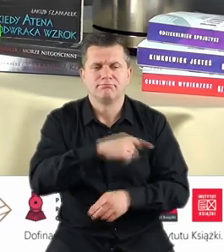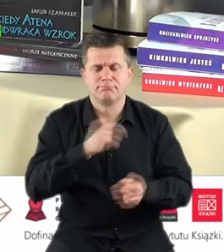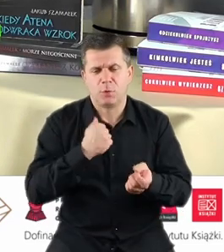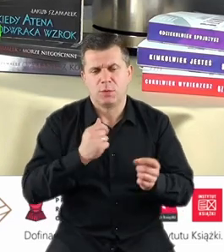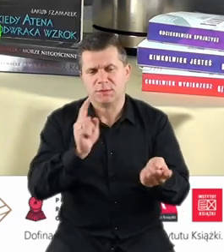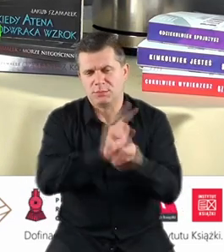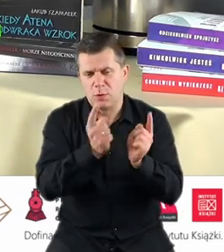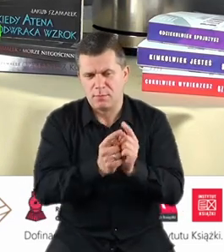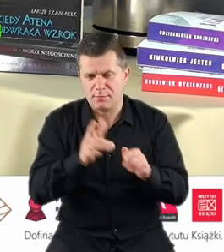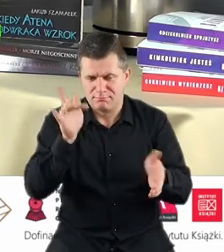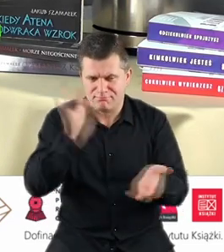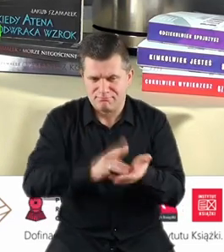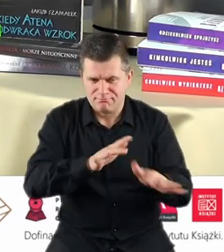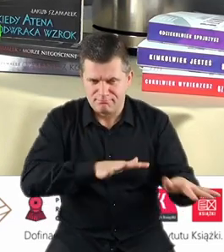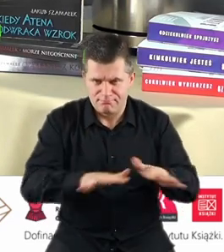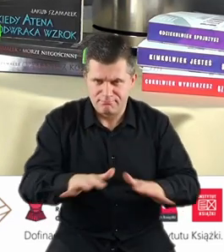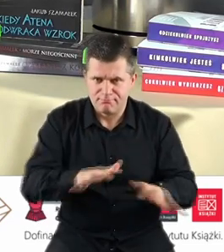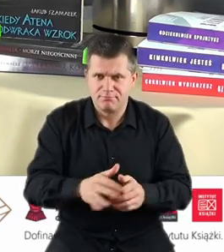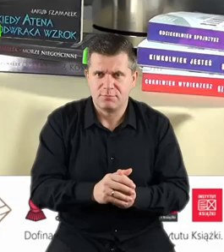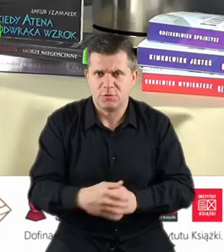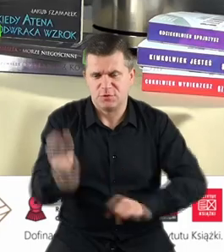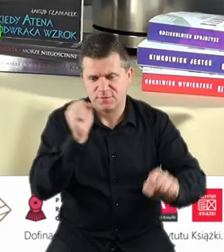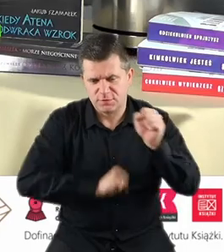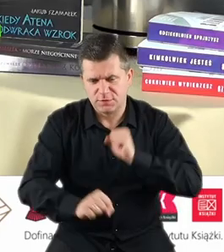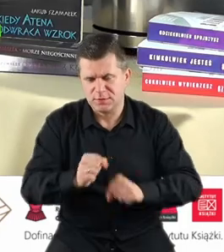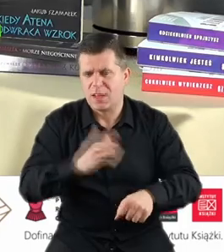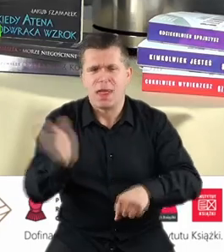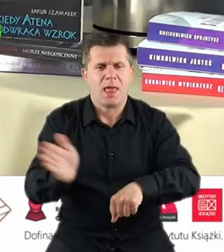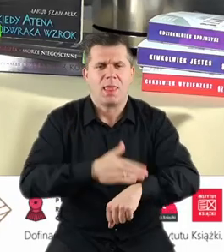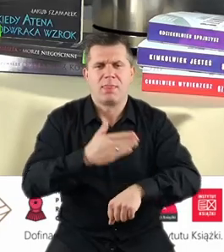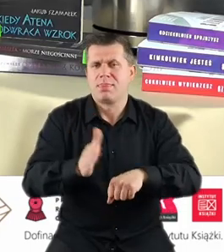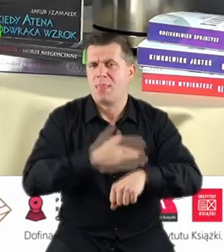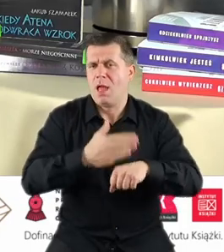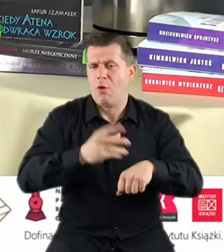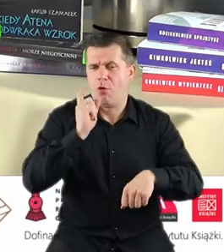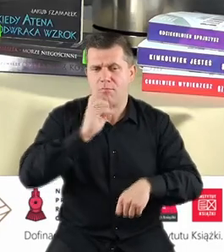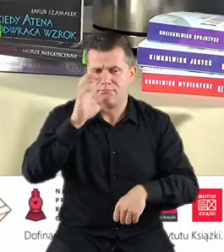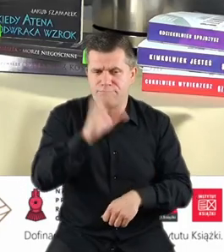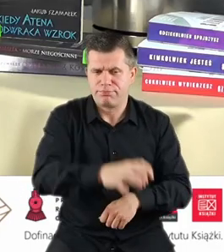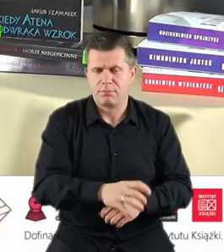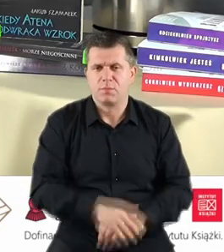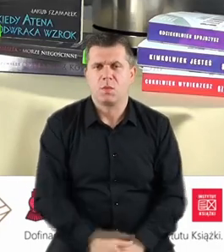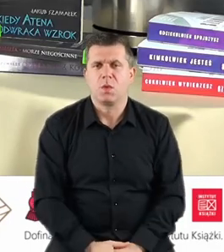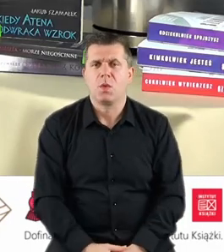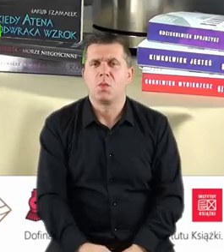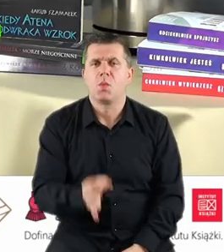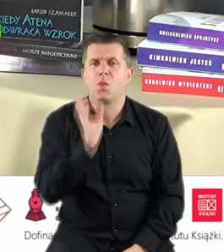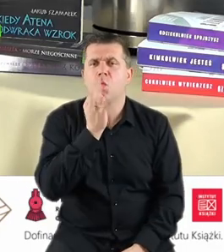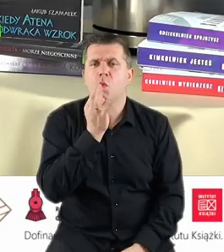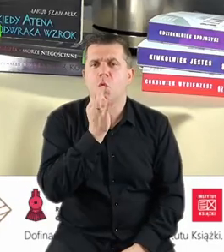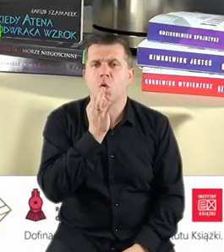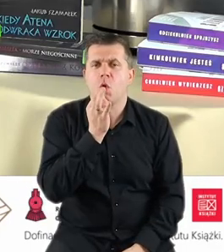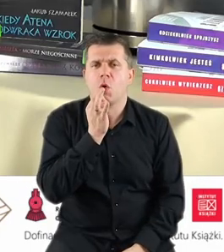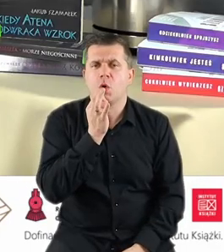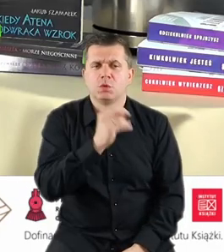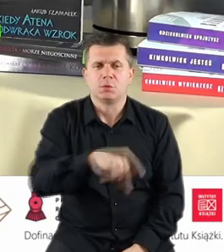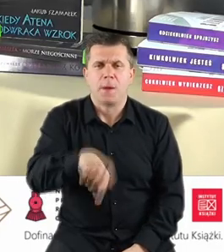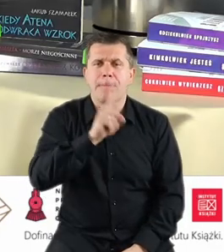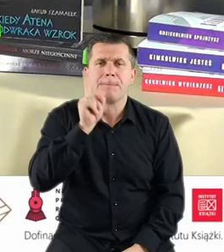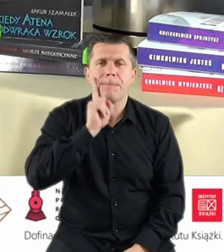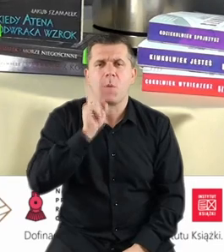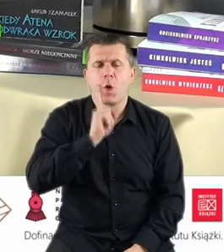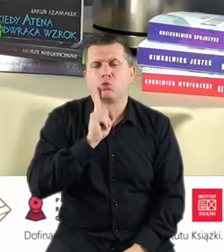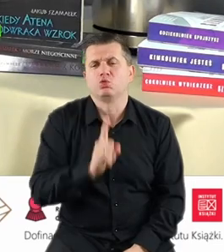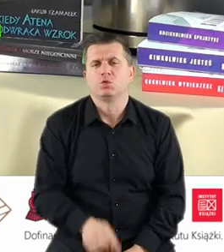przecież się spotykano i ćwiczono nago, więc jak młodzi